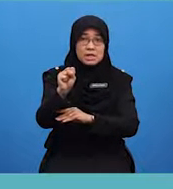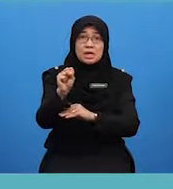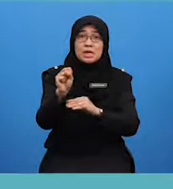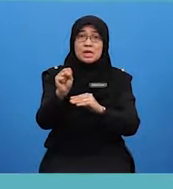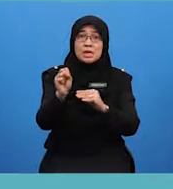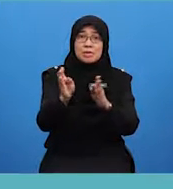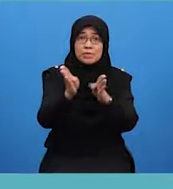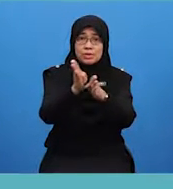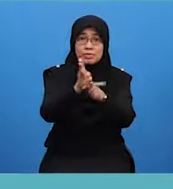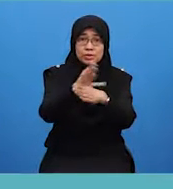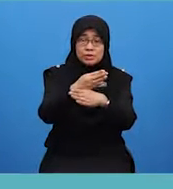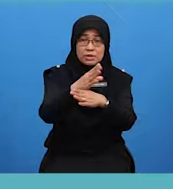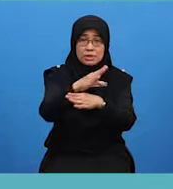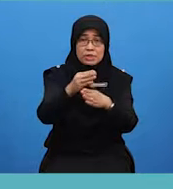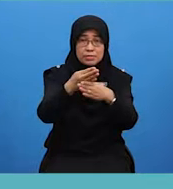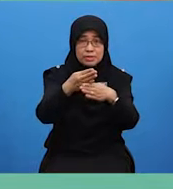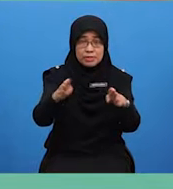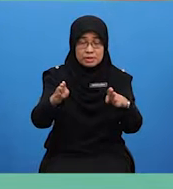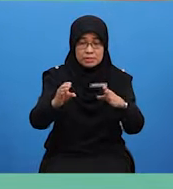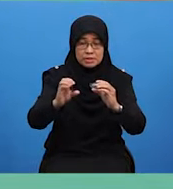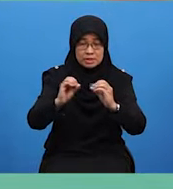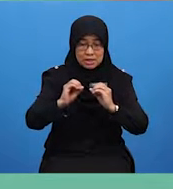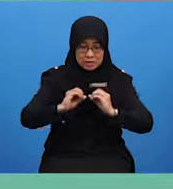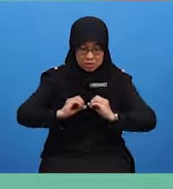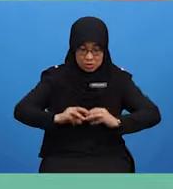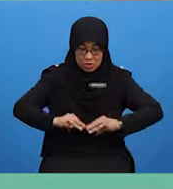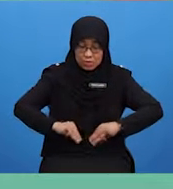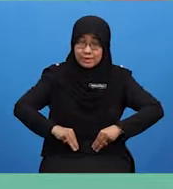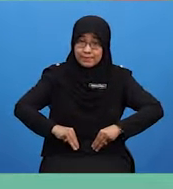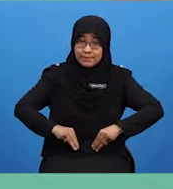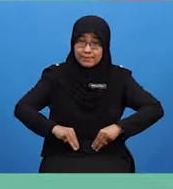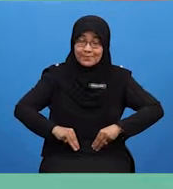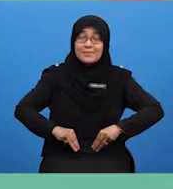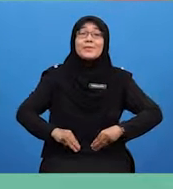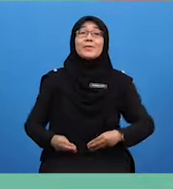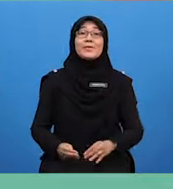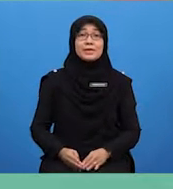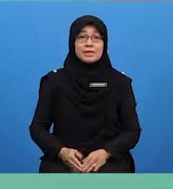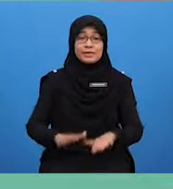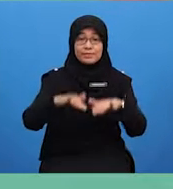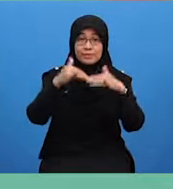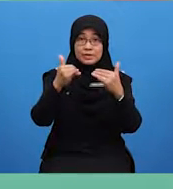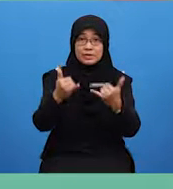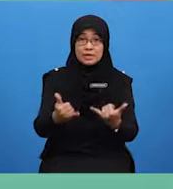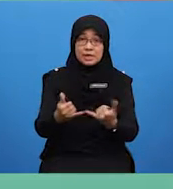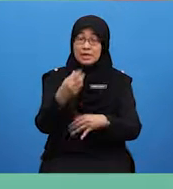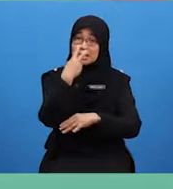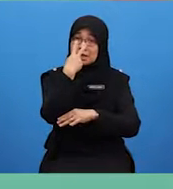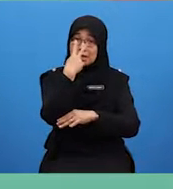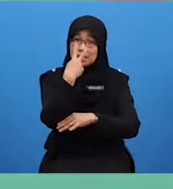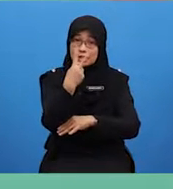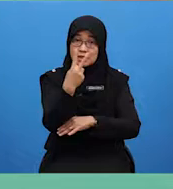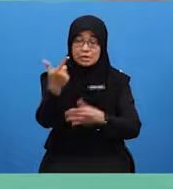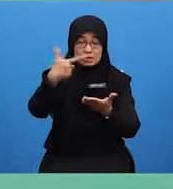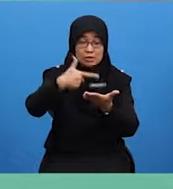ovum. Sebelum kita teruskan lebih lanjut, kita akan tonton ni satu video lagi untuk melihat situasi wanita